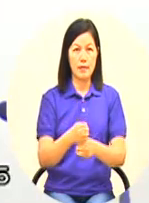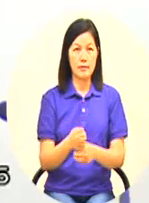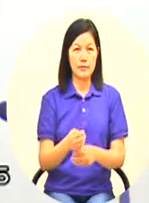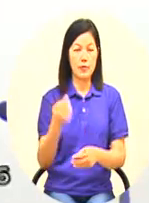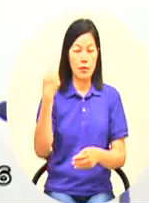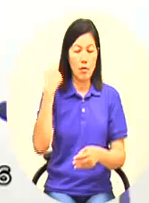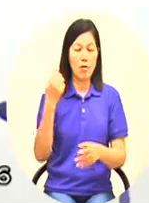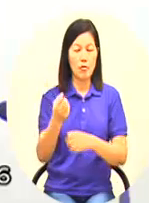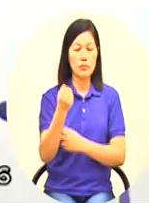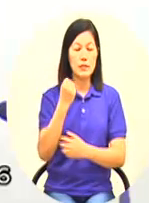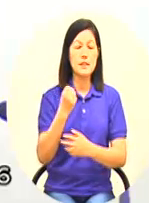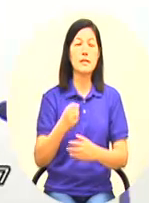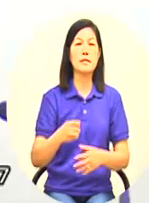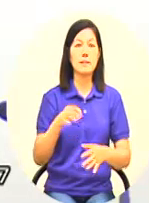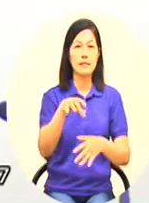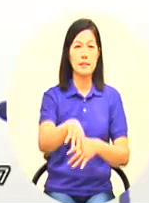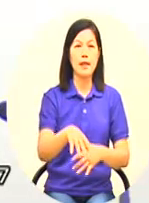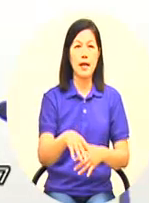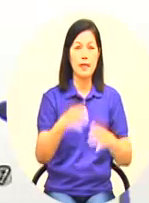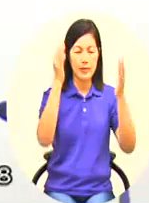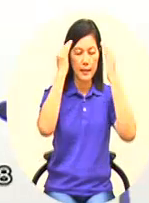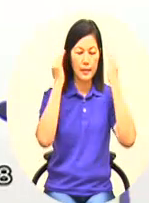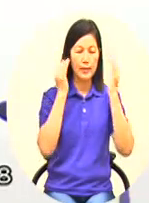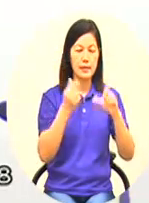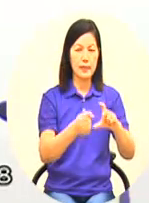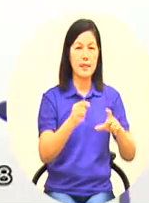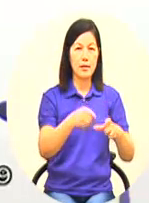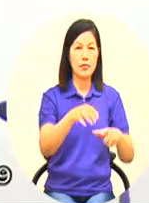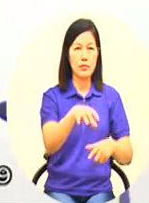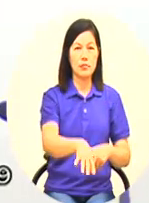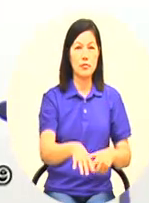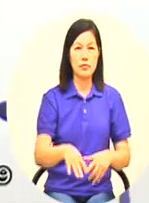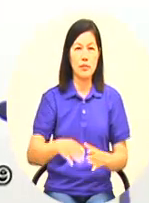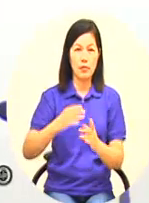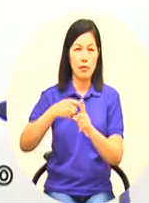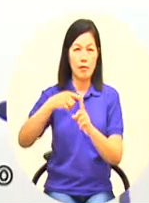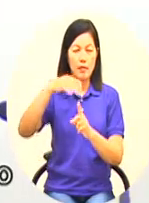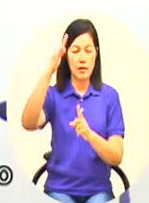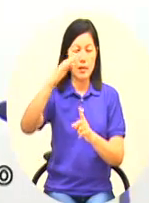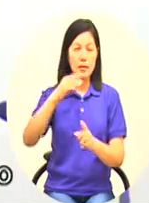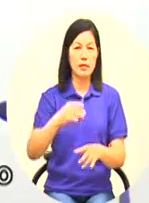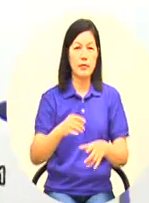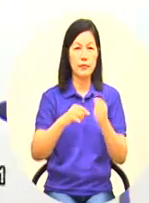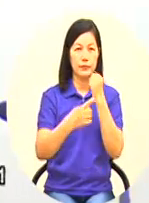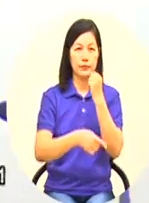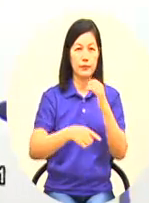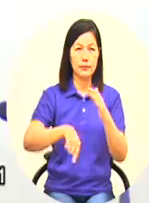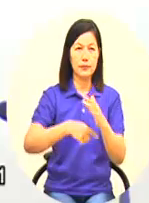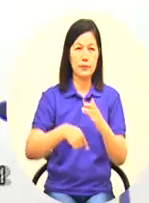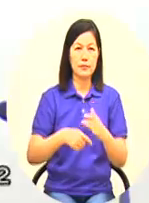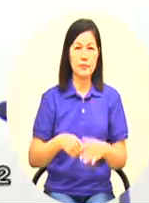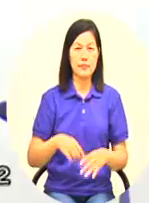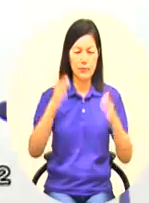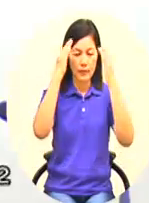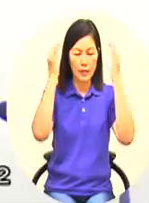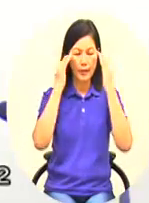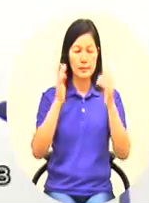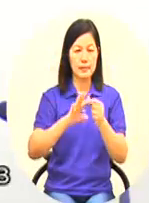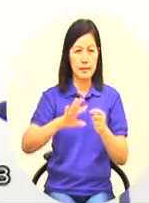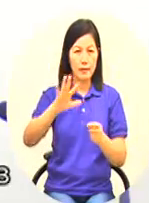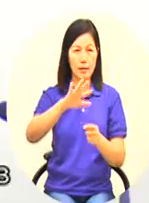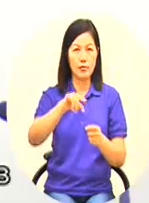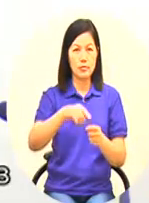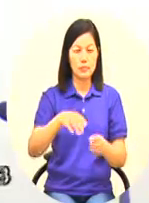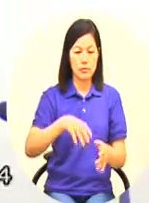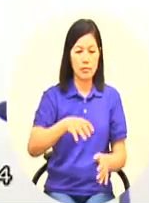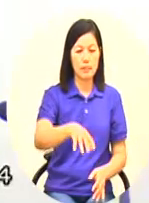站、南子区公所、南子国小、高等行政法院、利民公园、南子高中有14个站，我希